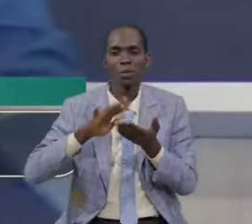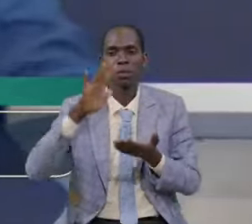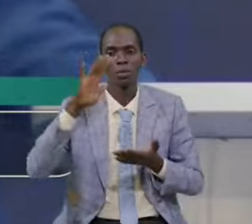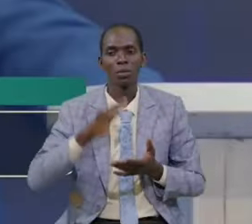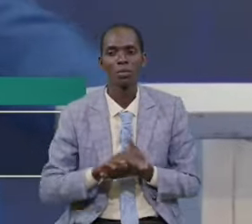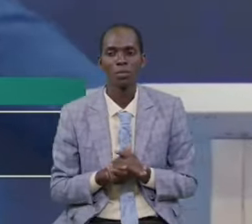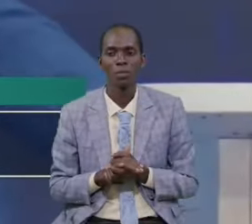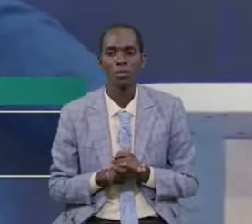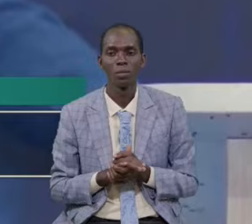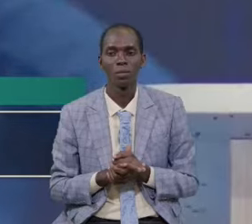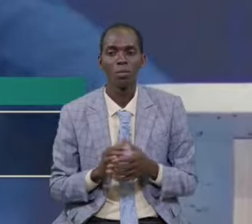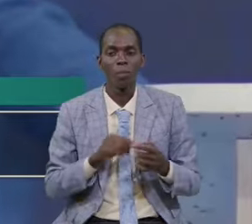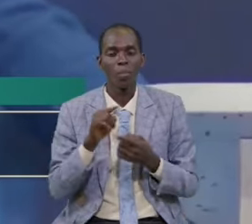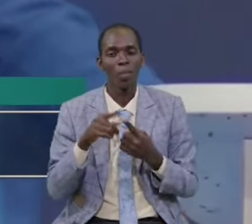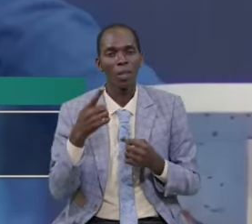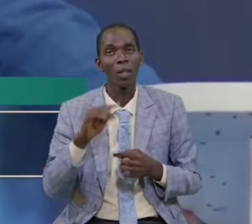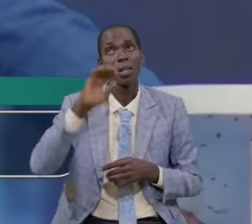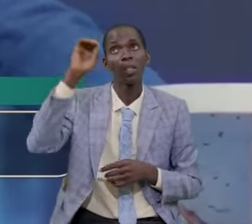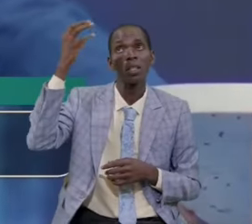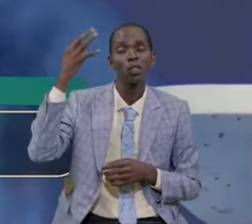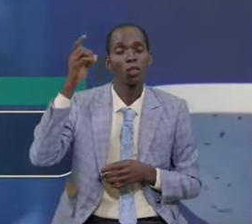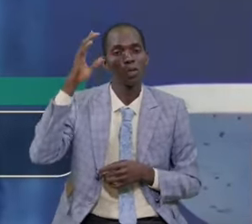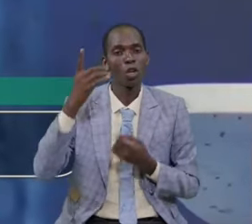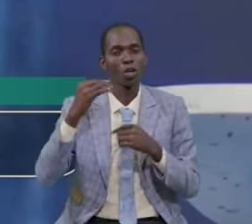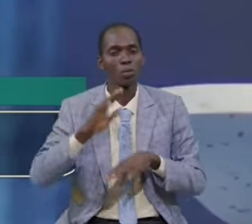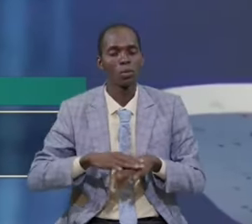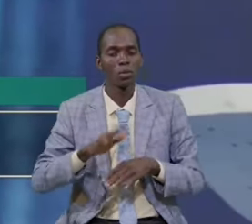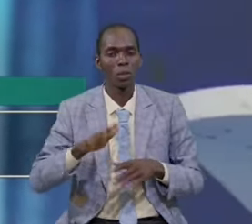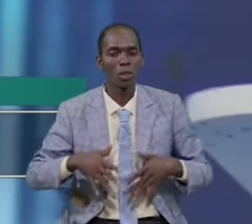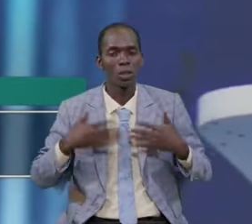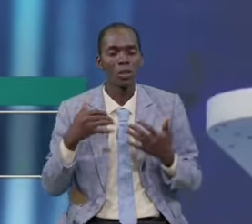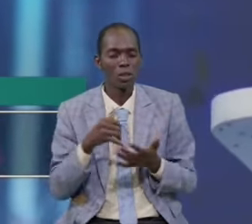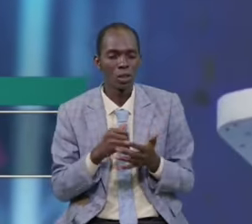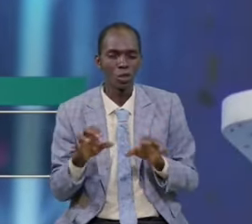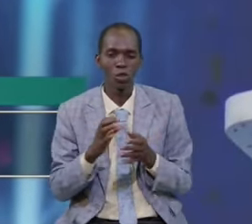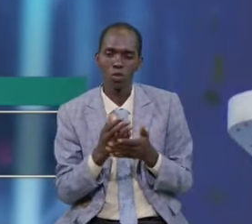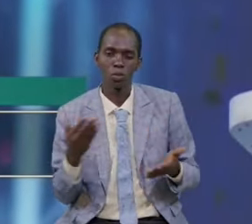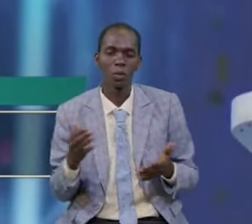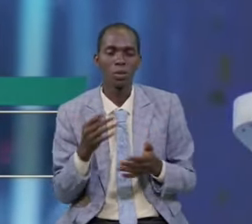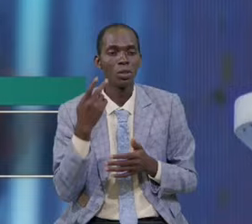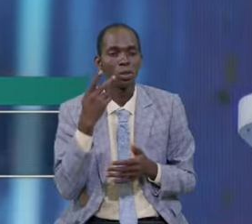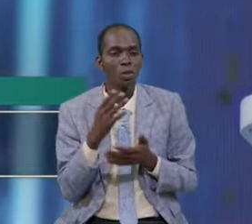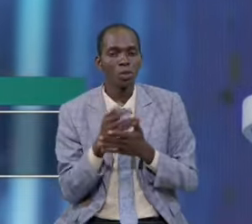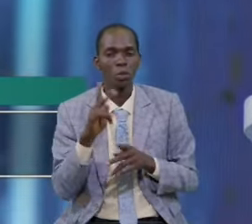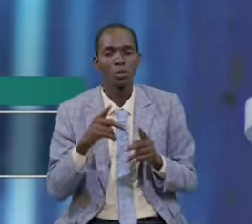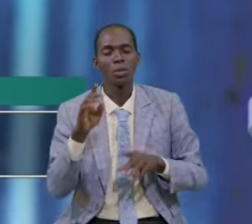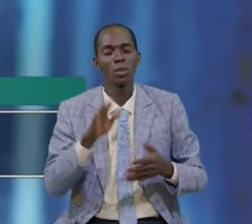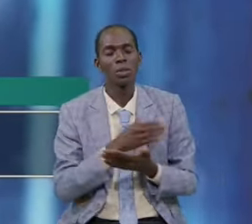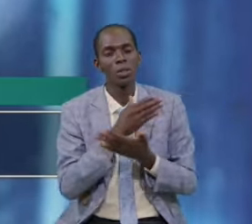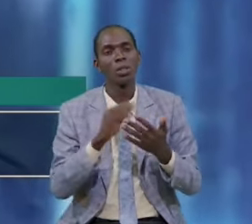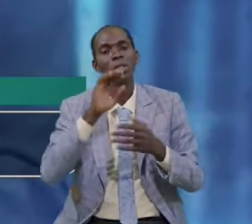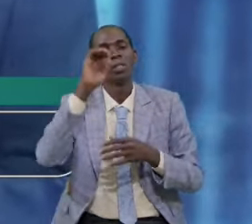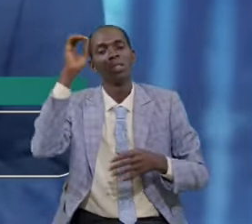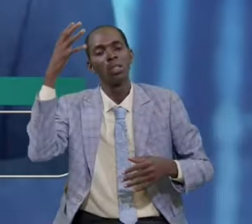Quand la grâce de Dieu parvient dans nos vies, elle fait quelque chose. Vous voyez, ils disent grâce, grâce, grâce, grâce. La grâce plus grande